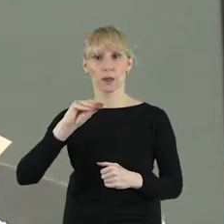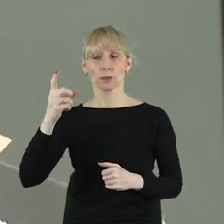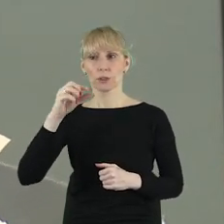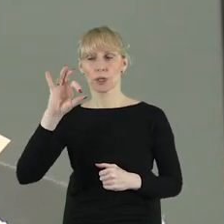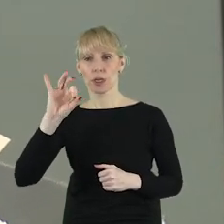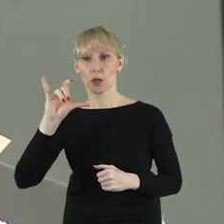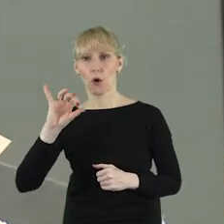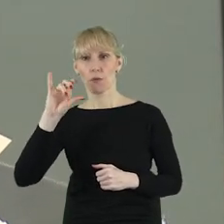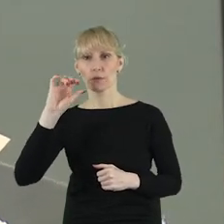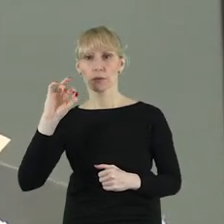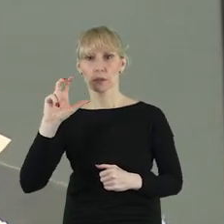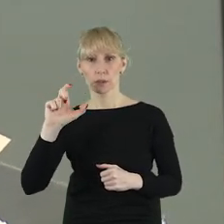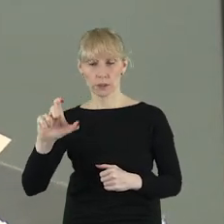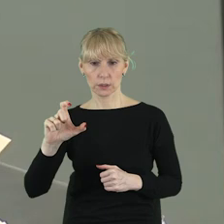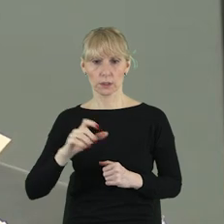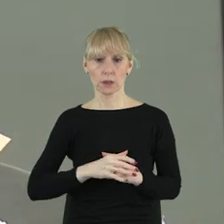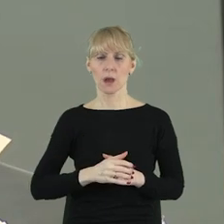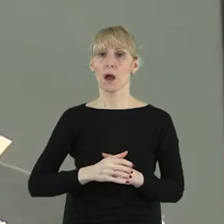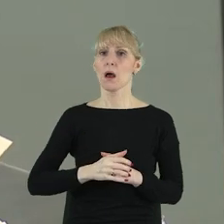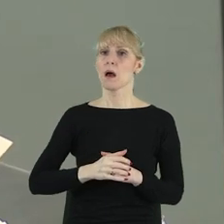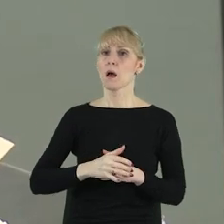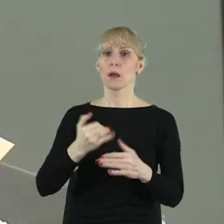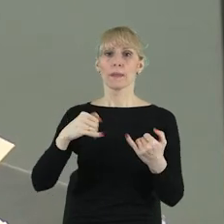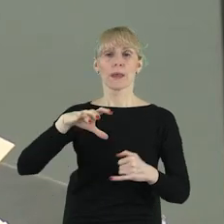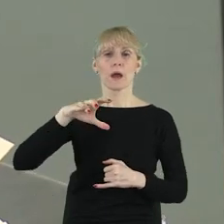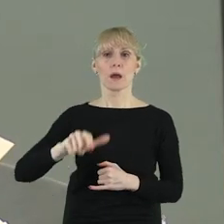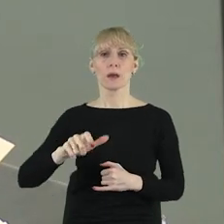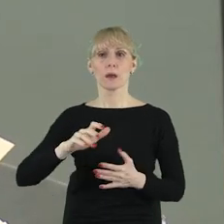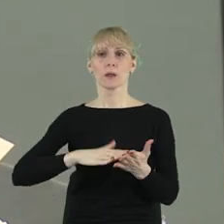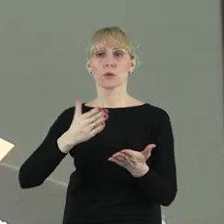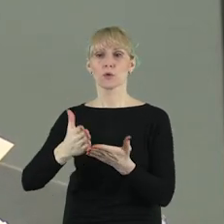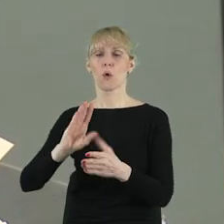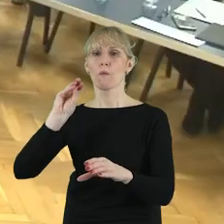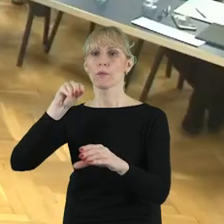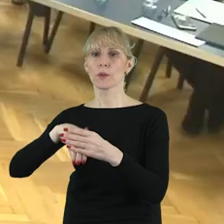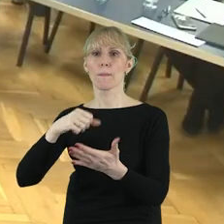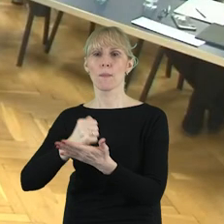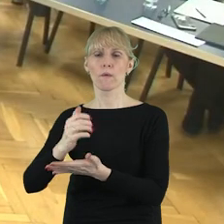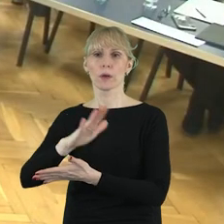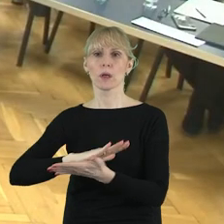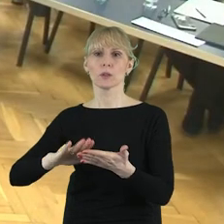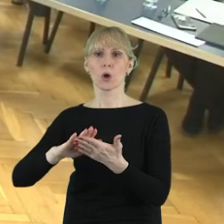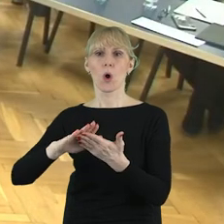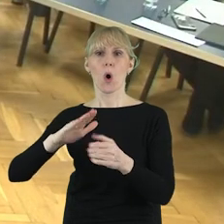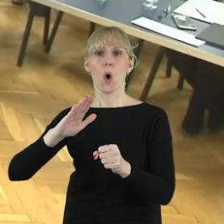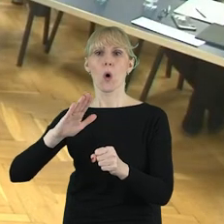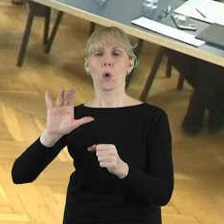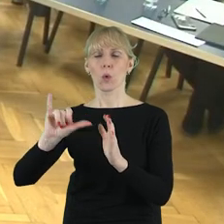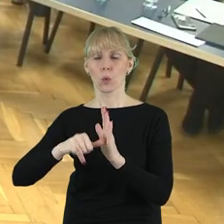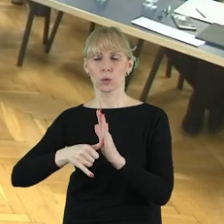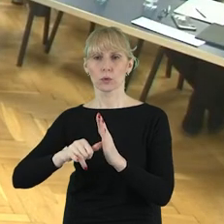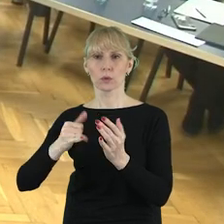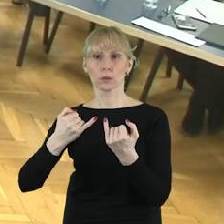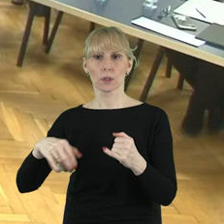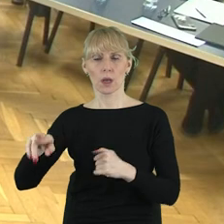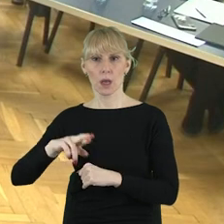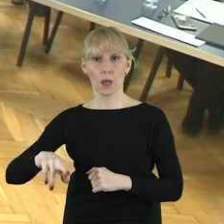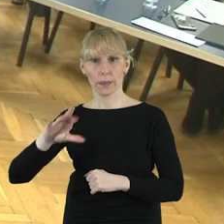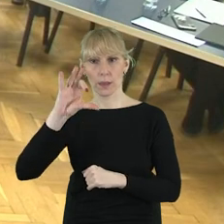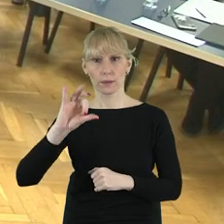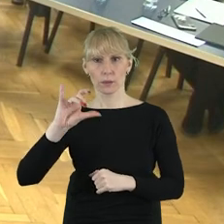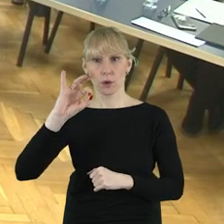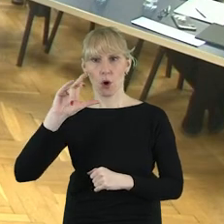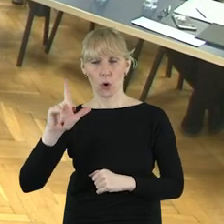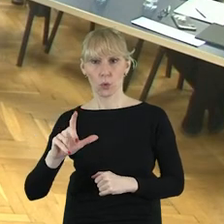LGD obszar zielonej energii, powiat łowicki i kutnowski, prezesem jest Marek Sokół, radny